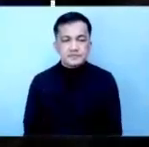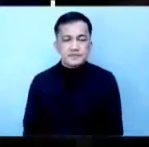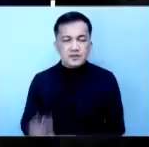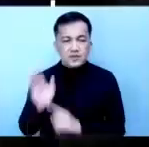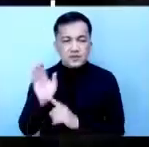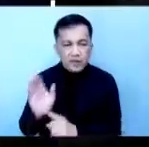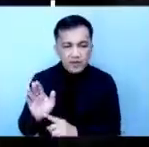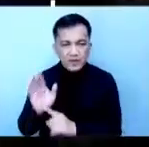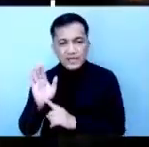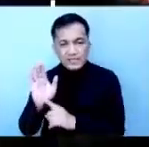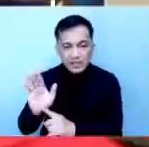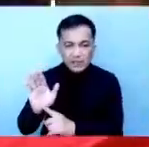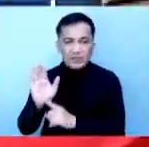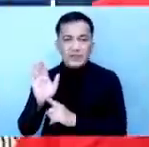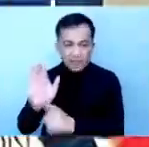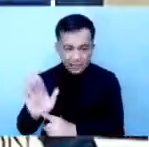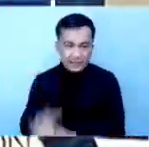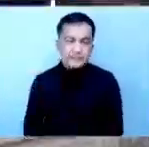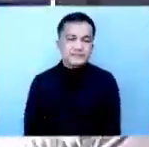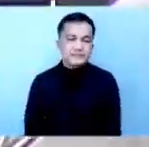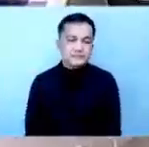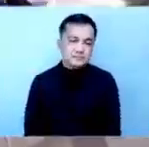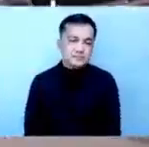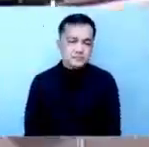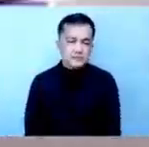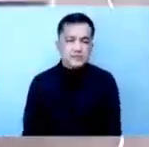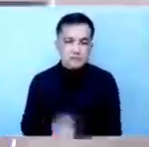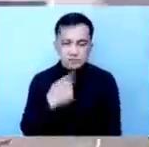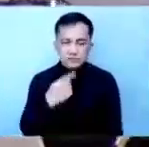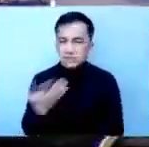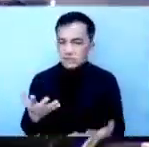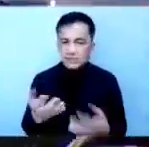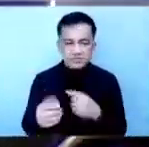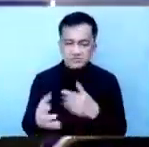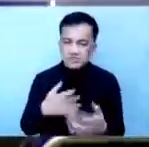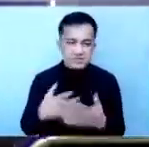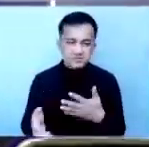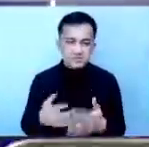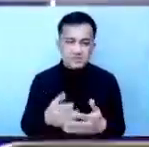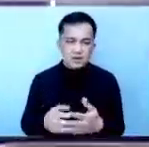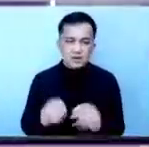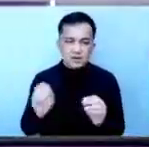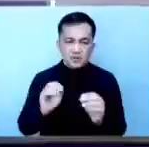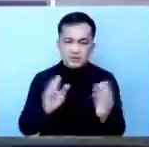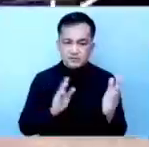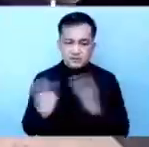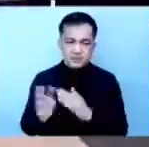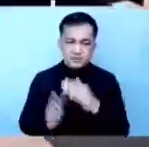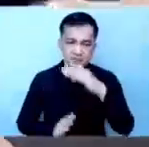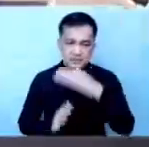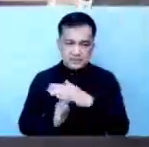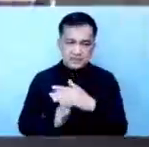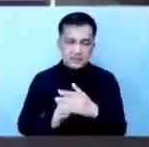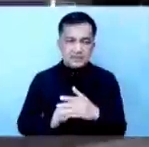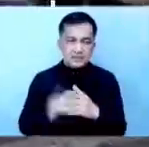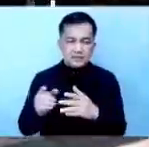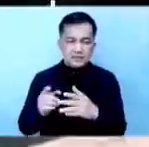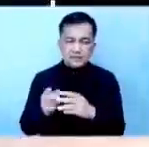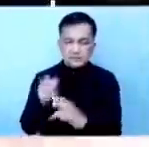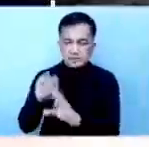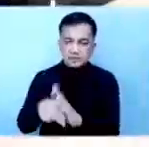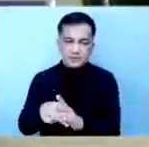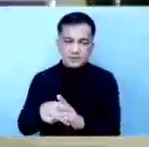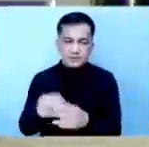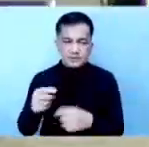Sa kabila ng mga tigil pasada ng ilang transport groups, wala na raw talagang atrasan ang nalalapit na deadline ng consolidation o pagsali ng mga chopper